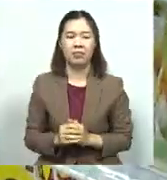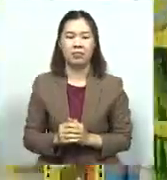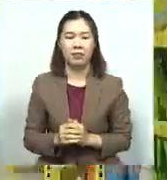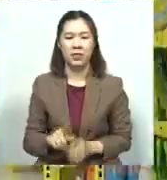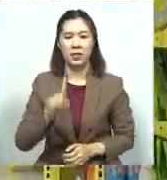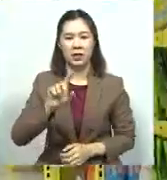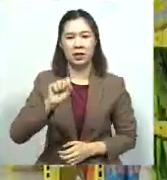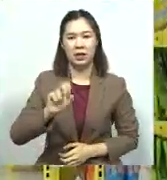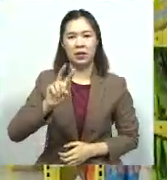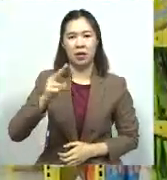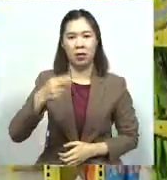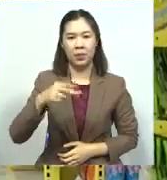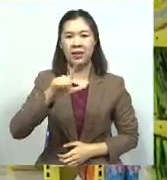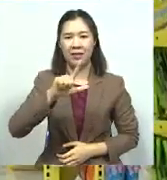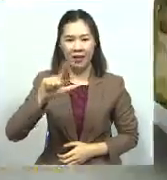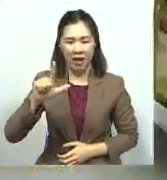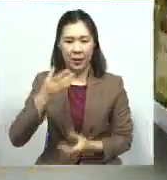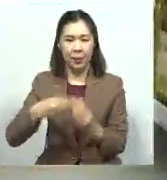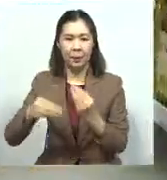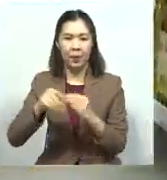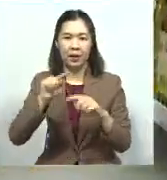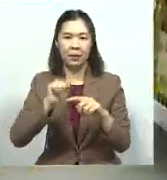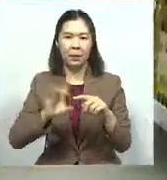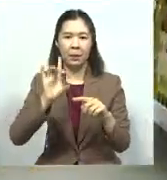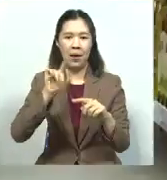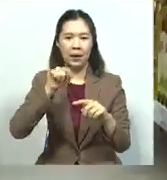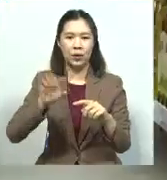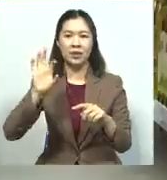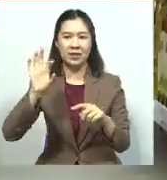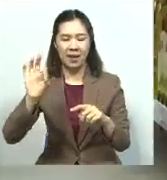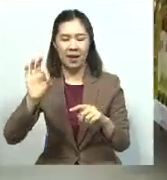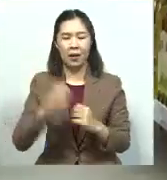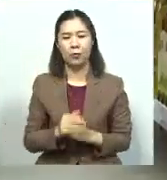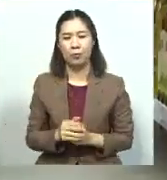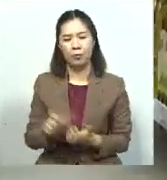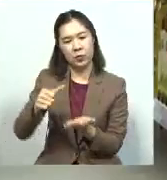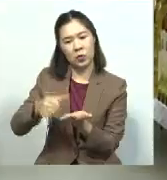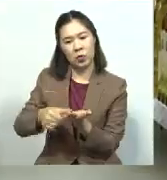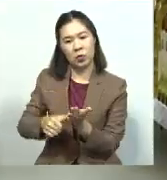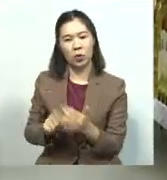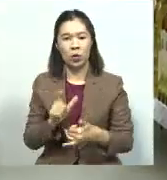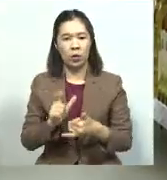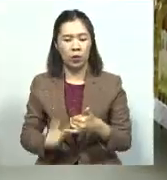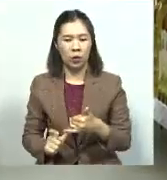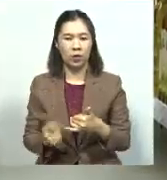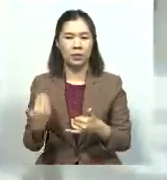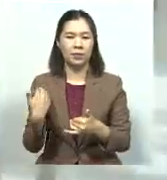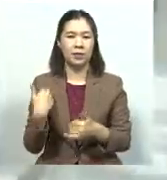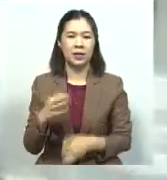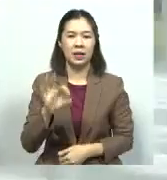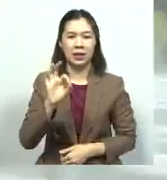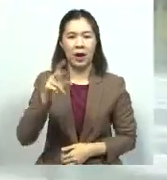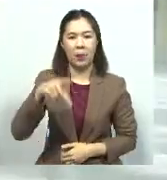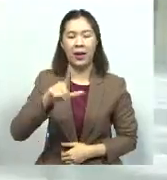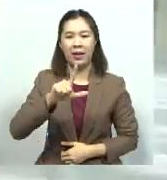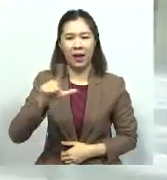ากว่า 120,000 ล้านบาทเพิ่มขึ้นร้อยละ 8.9 สินเชื่อส่วนบุคคลภายใต้การกำกับมีอยู่กว่า 9,000